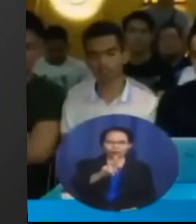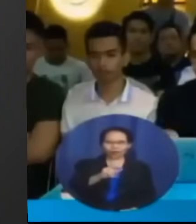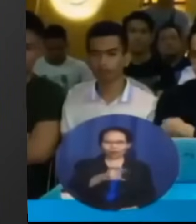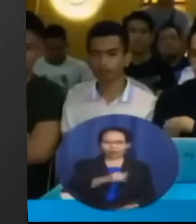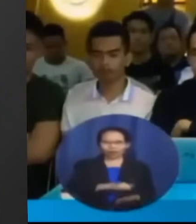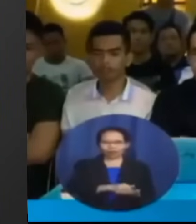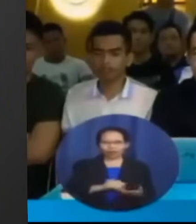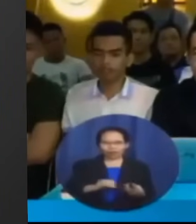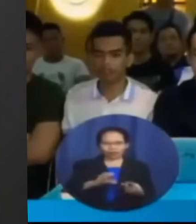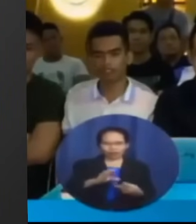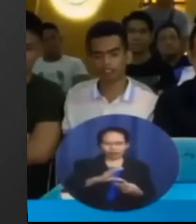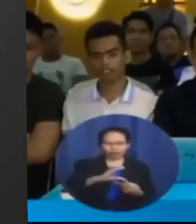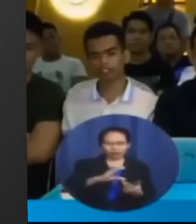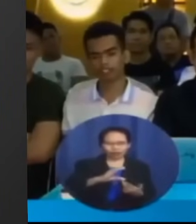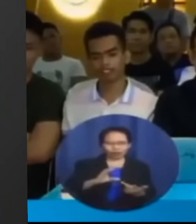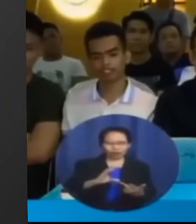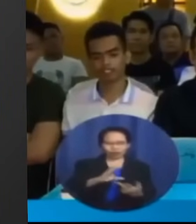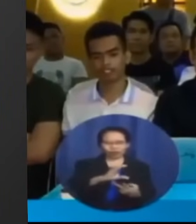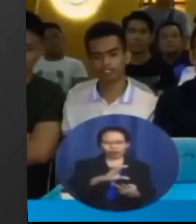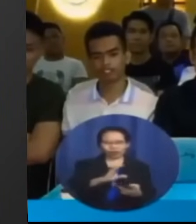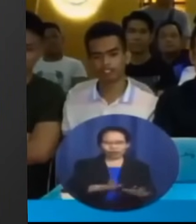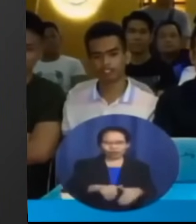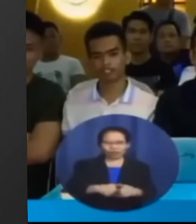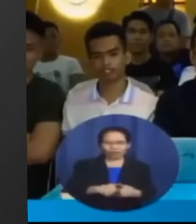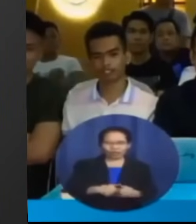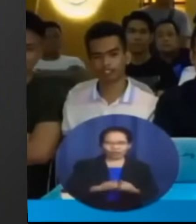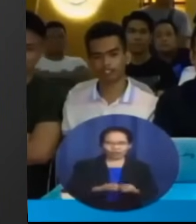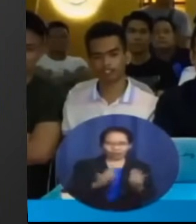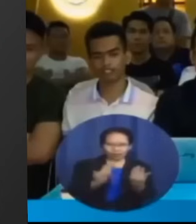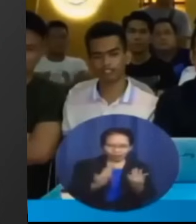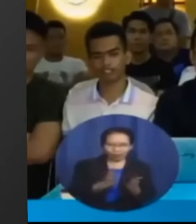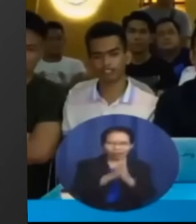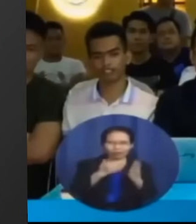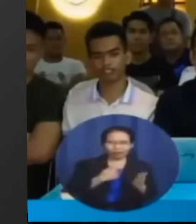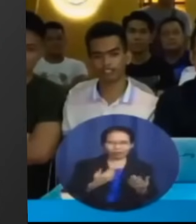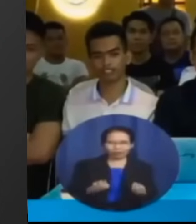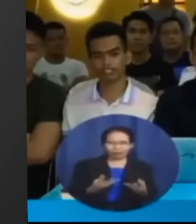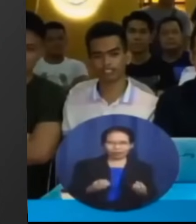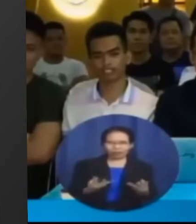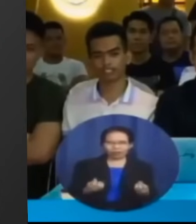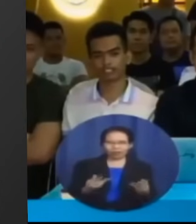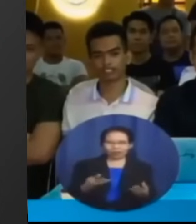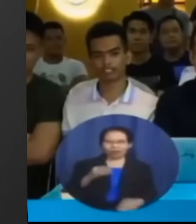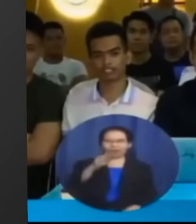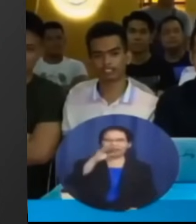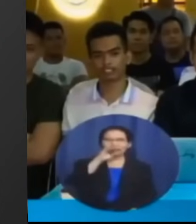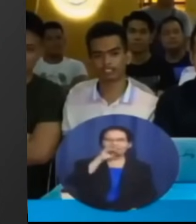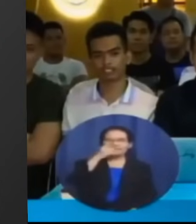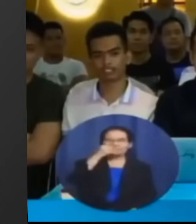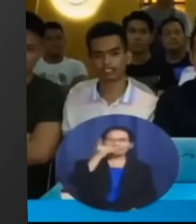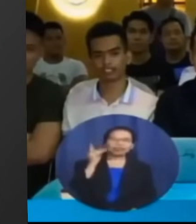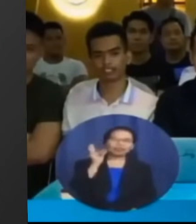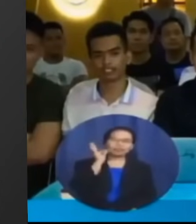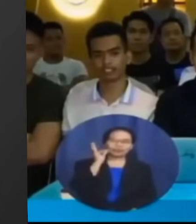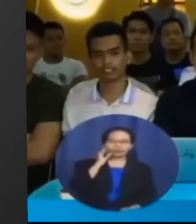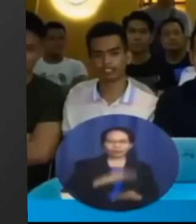lang, mga pagpipilian mo. Ngayon, tanungin mo ako, ba't po dumami ang mga inumin ngayon? Dahil pera,